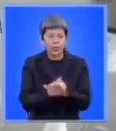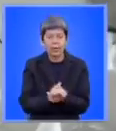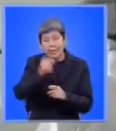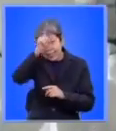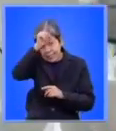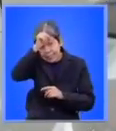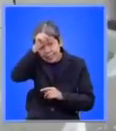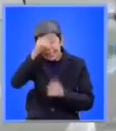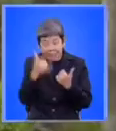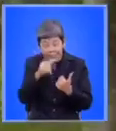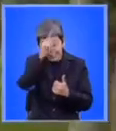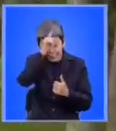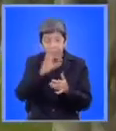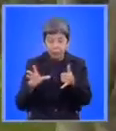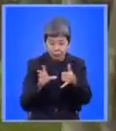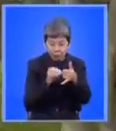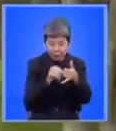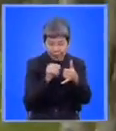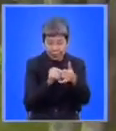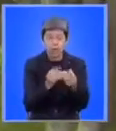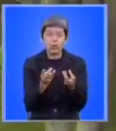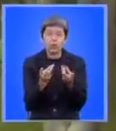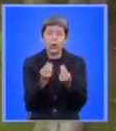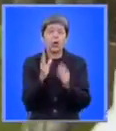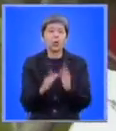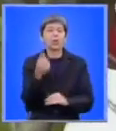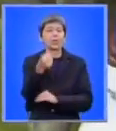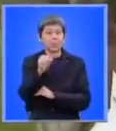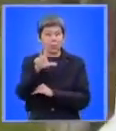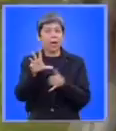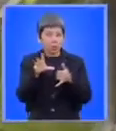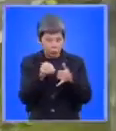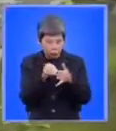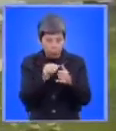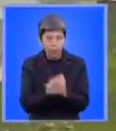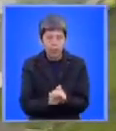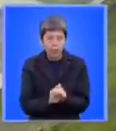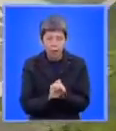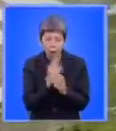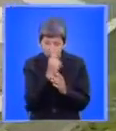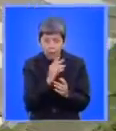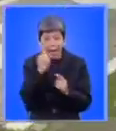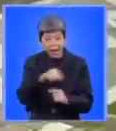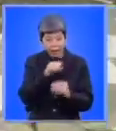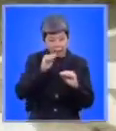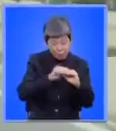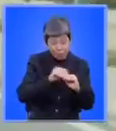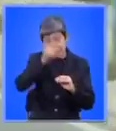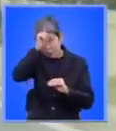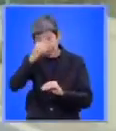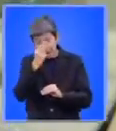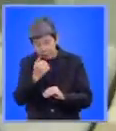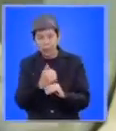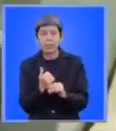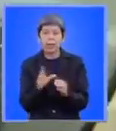มนีก็ยืนยันล่าสุดว่าผู้ติดเชื้อตัวเลขอยู่ที่13คนนะครับการพบผู้ติดเชื้อเพิ่มในอังกฤษแล้วก็เยอรมนีล่าสุดนี้ทำ